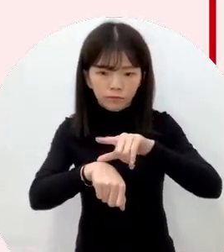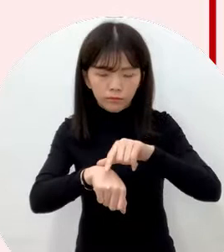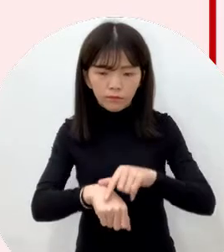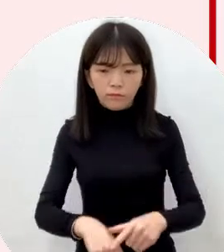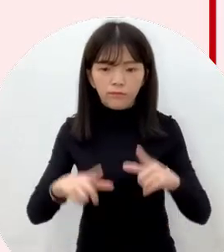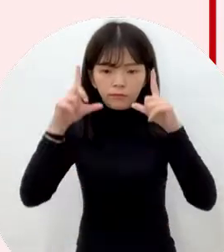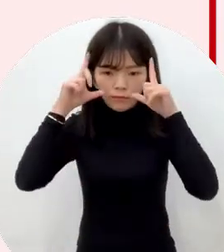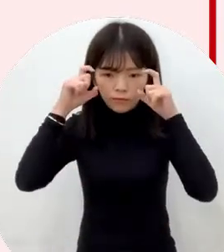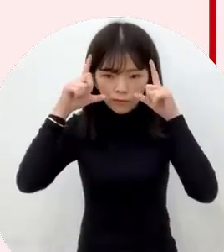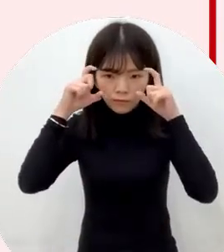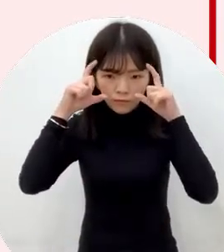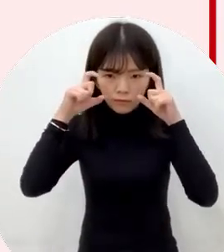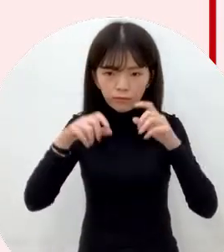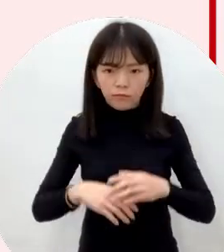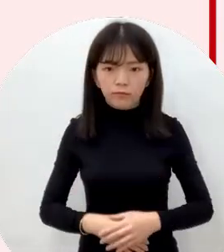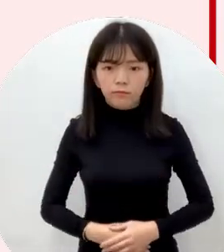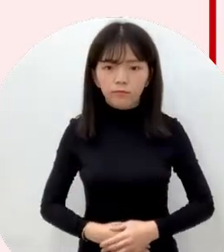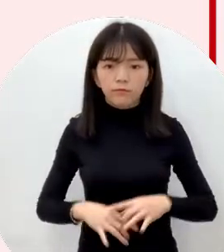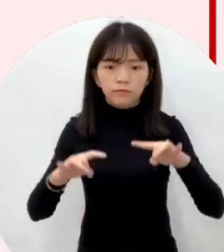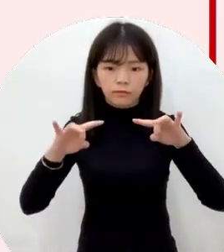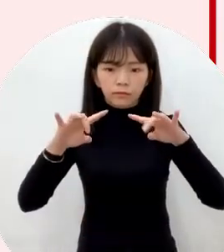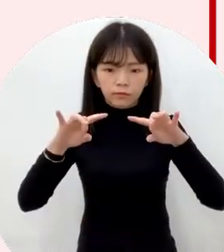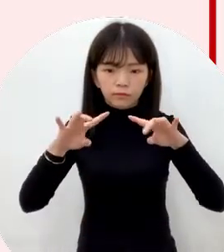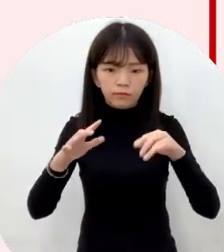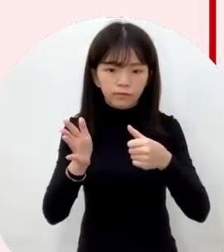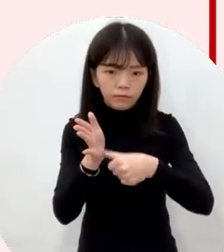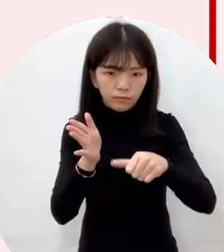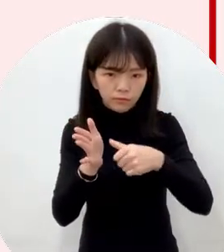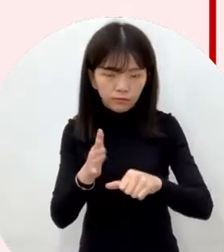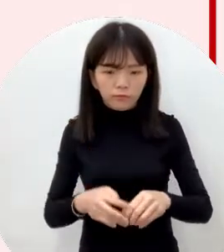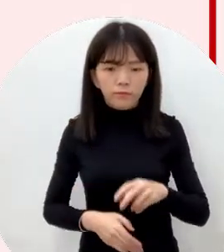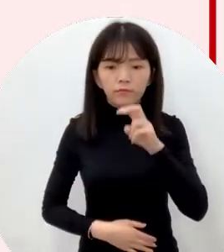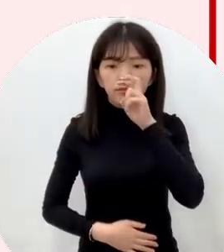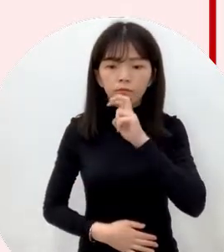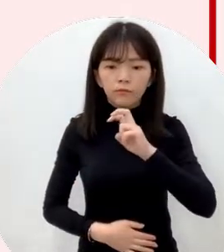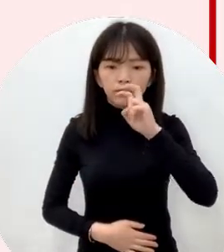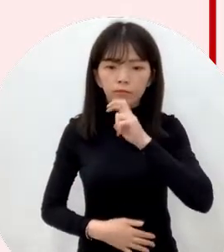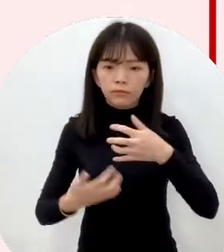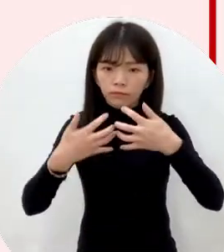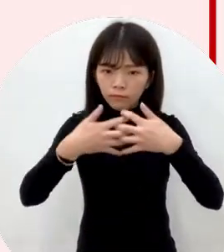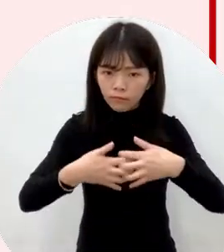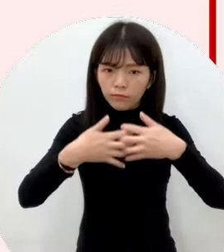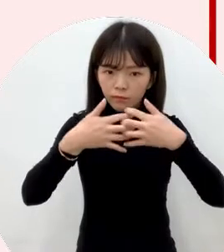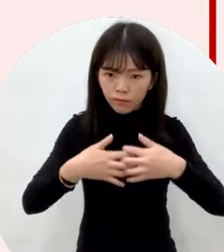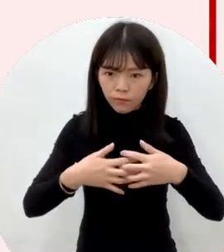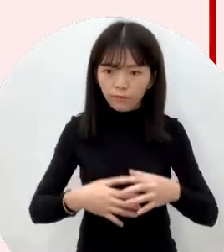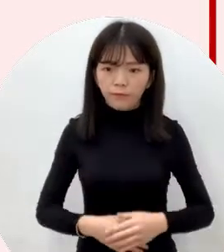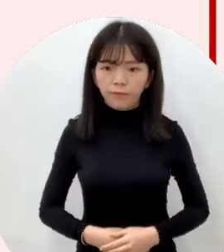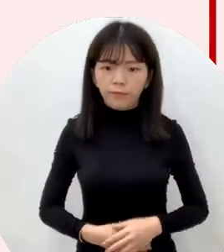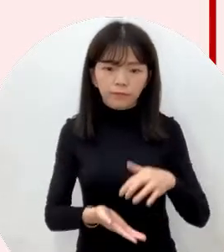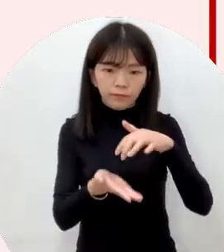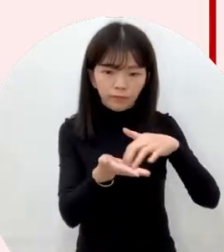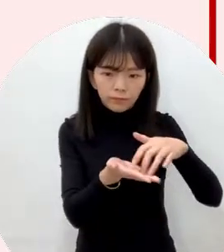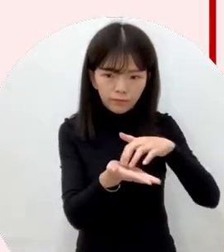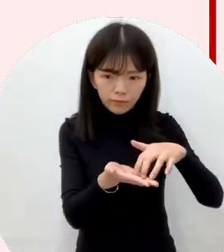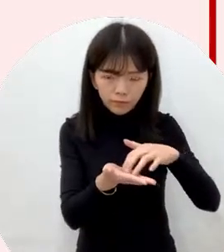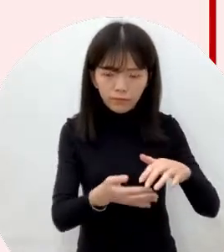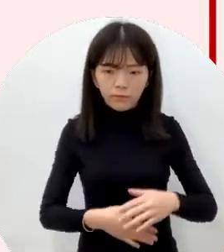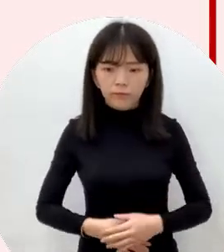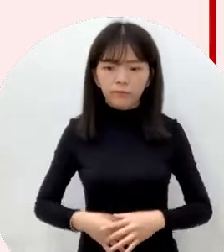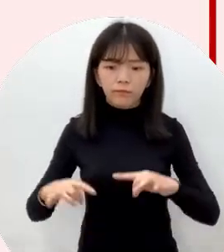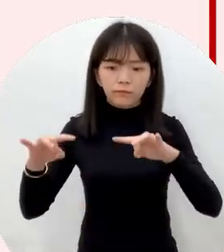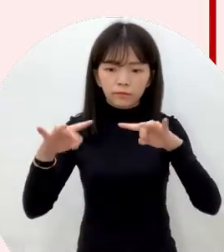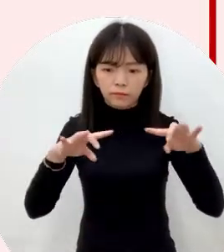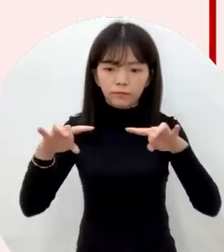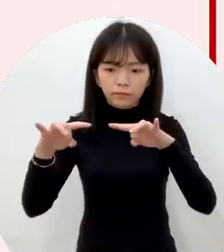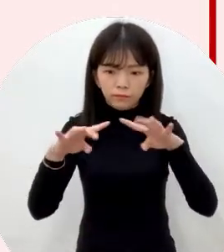카메라, 전자사전, mp3 플레이어, 카메라 펜, 전자계산기, 라디오, 휴대용 미디어